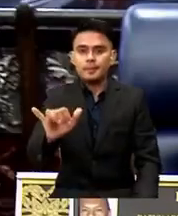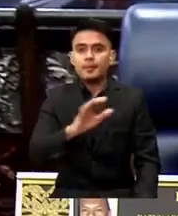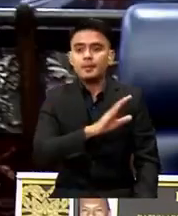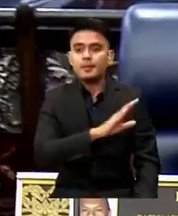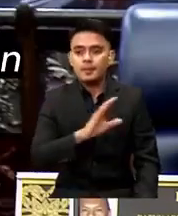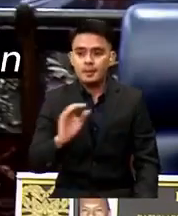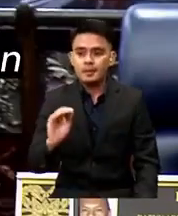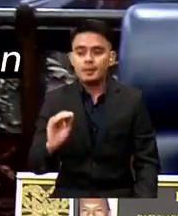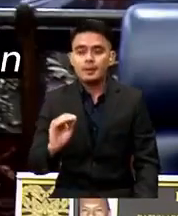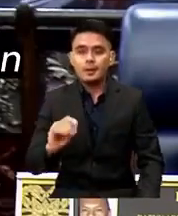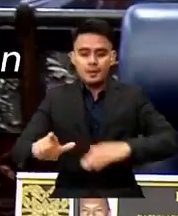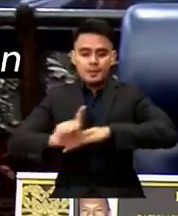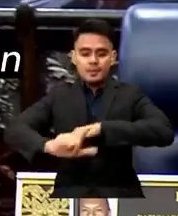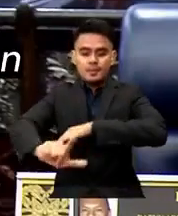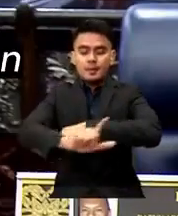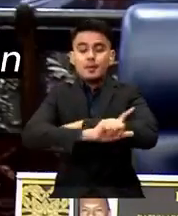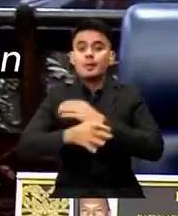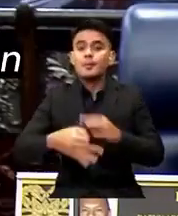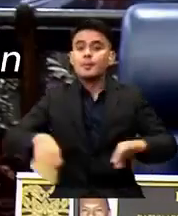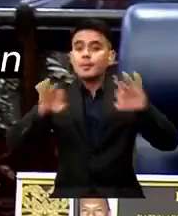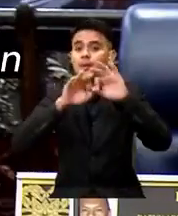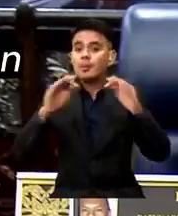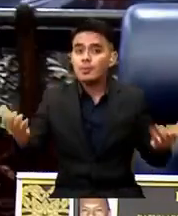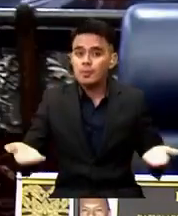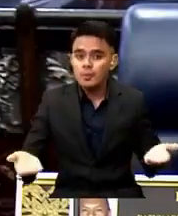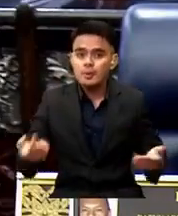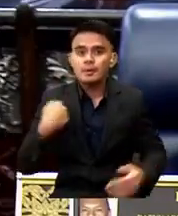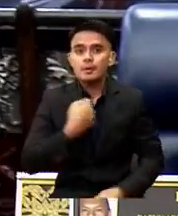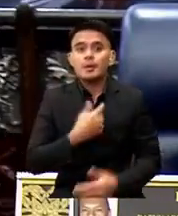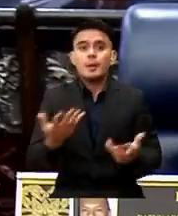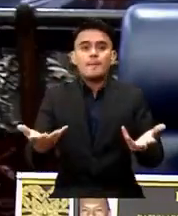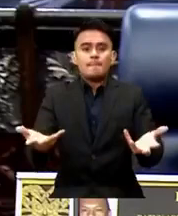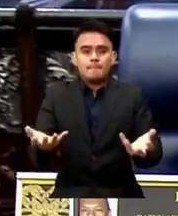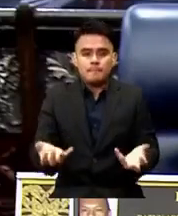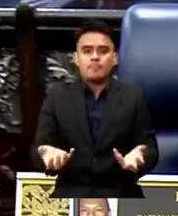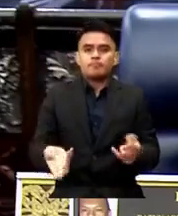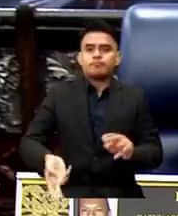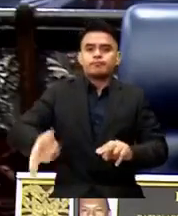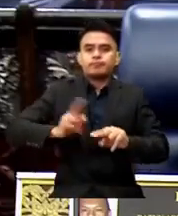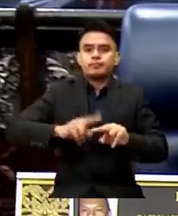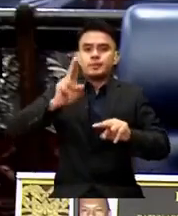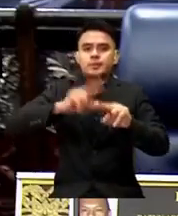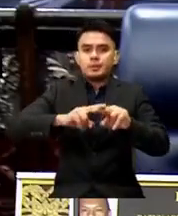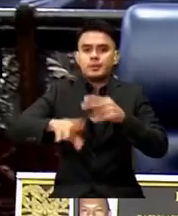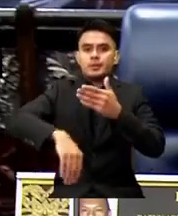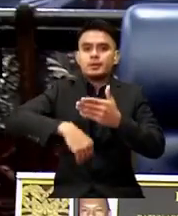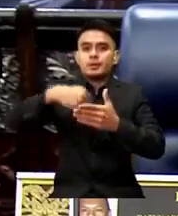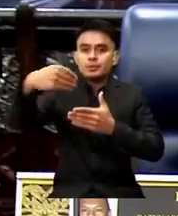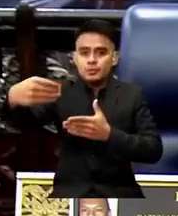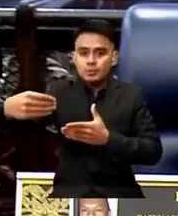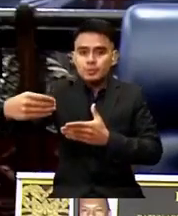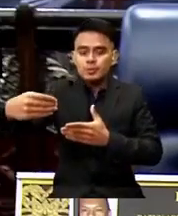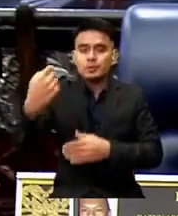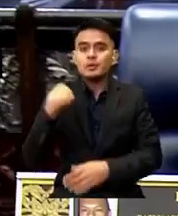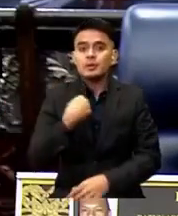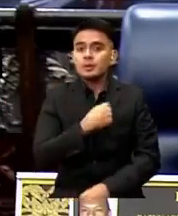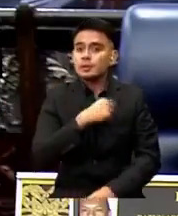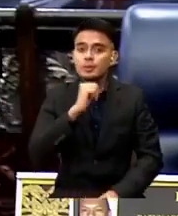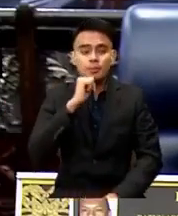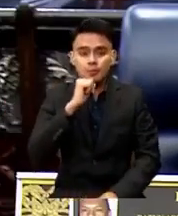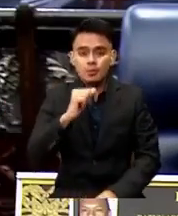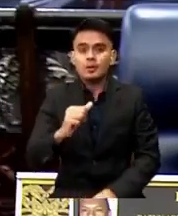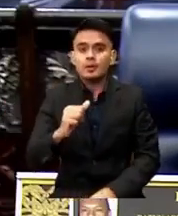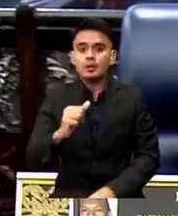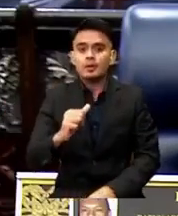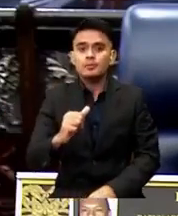Dari soal peladangan ini, yang paling penting untuk kita meningkatkan pengeluaran kita, kita tidak boleh berdepan